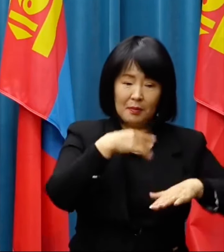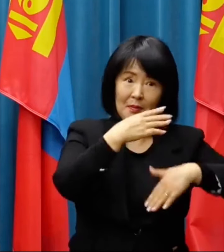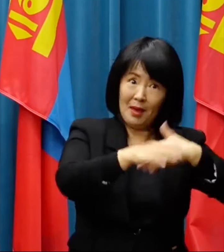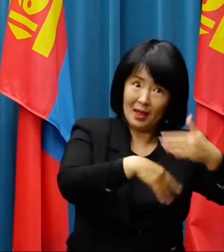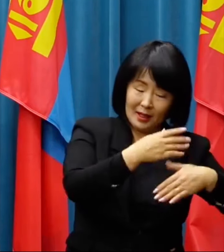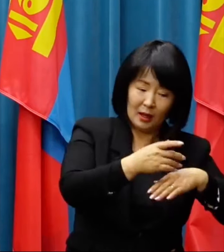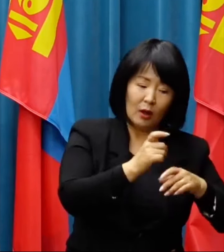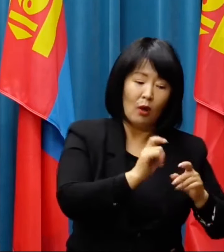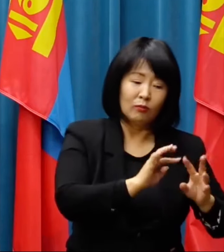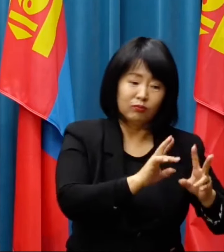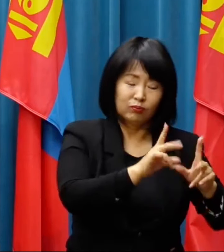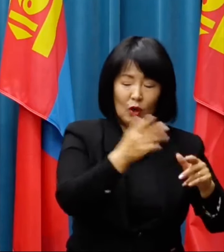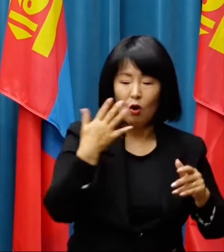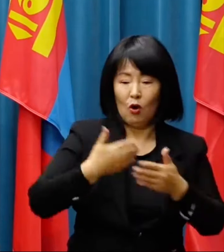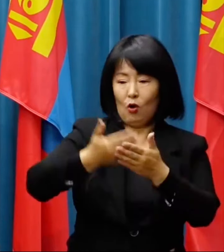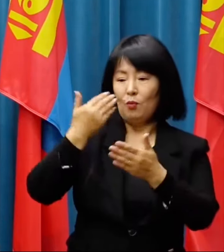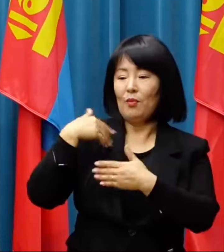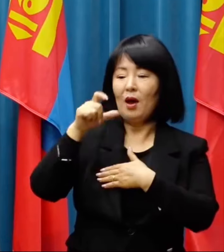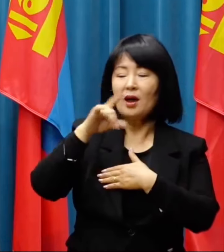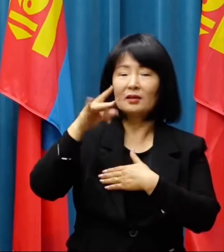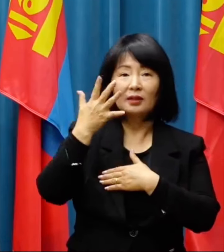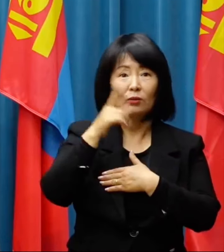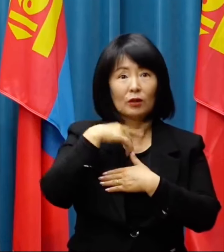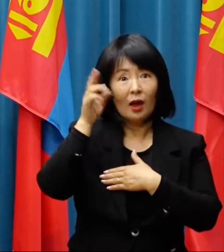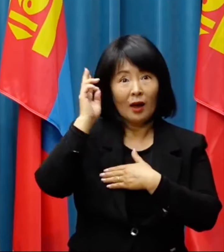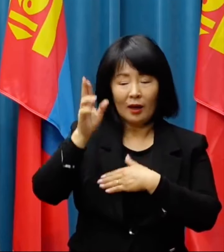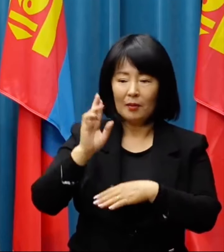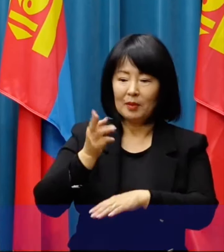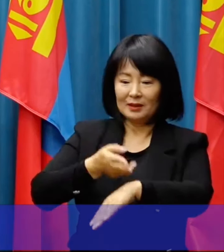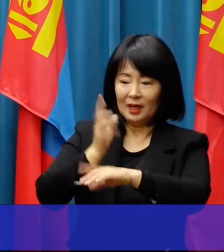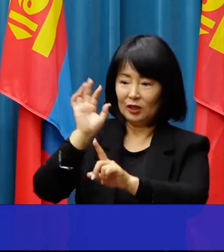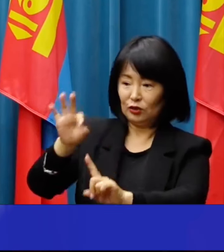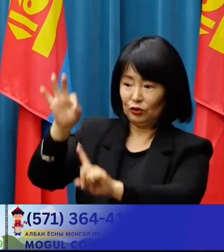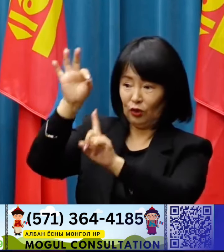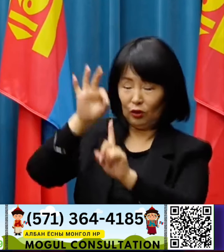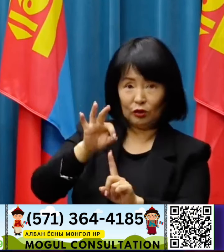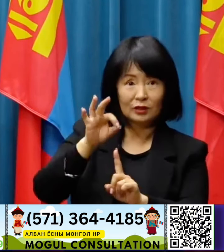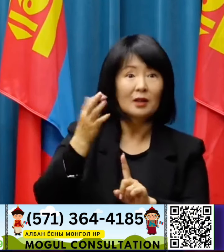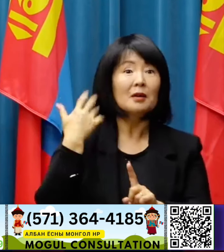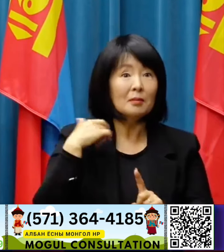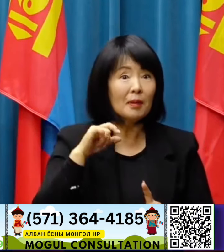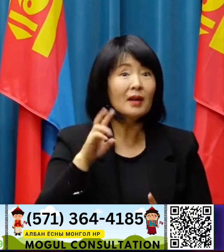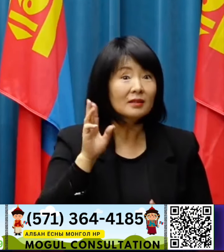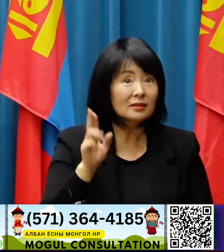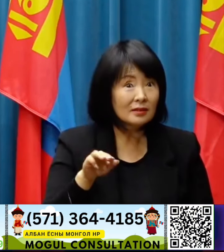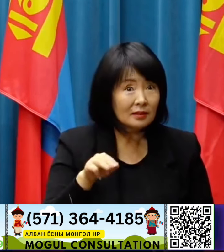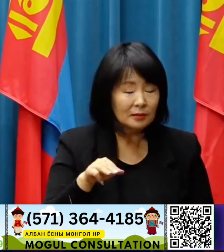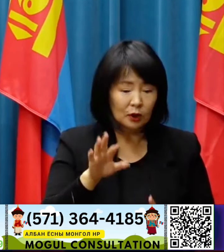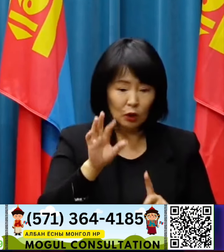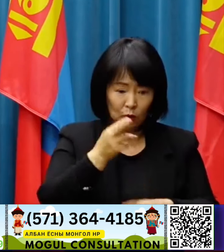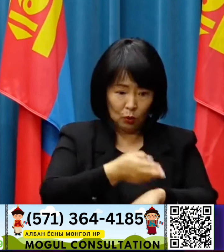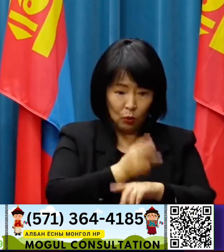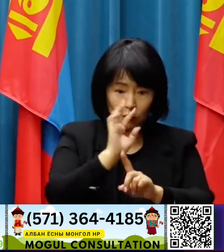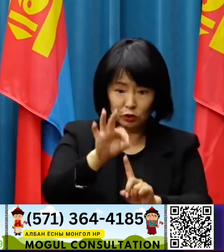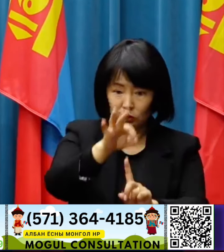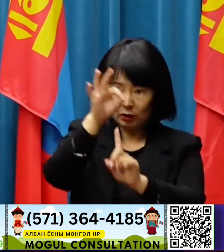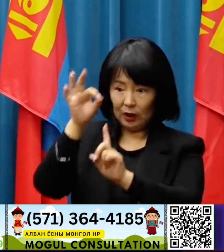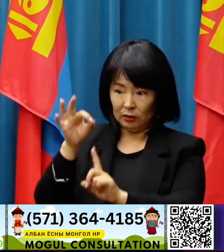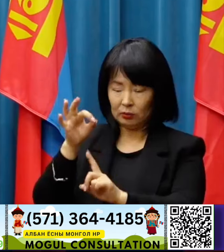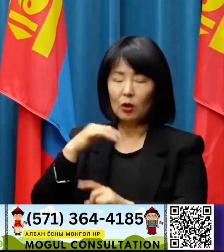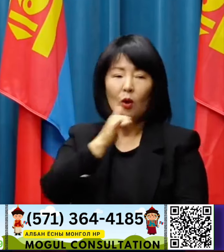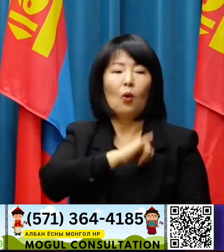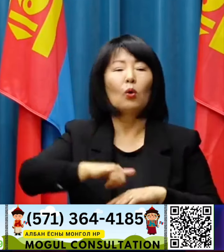өмнө нь бол Эрдэнэ тавталгын офицуд компани дээр гүйцэтгэх захирлын сонгон шалгуулалт зарлж ирсэн. Гэтэл гүйцэтгэх захирлын сонгон шалгуулалтанд улс